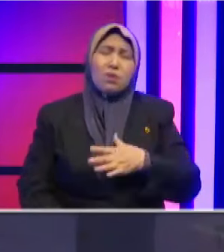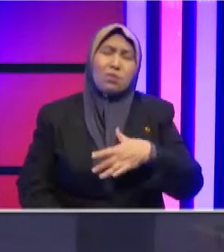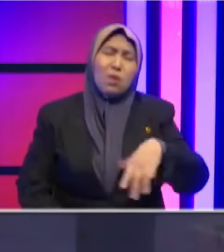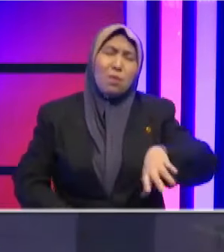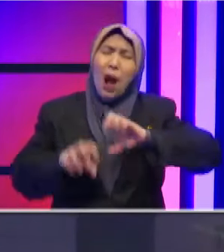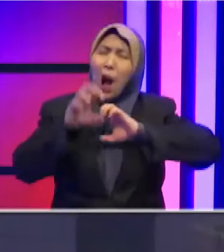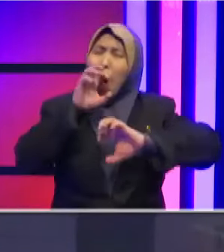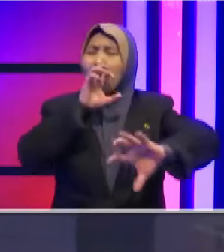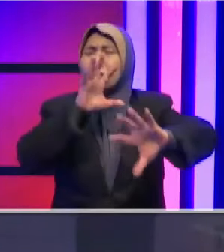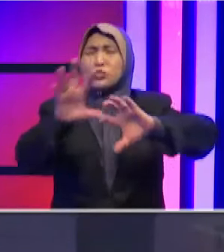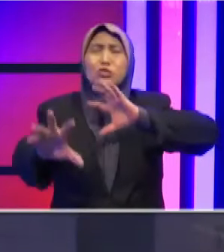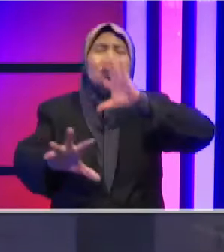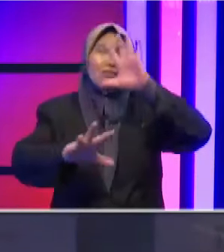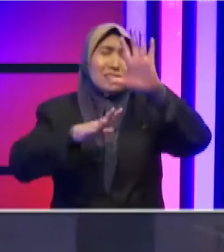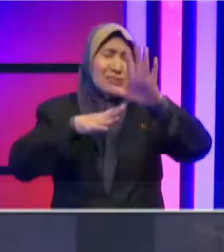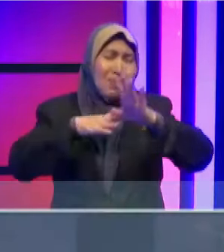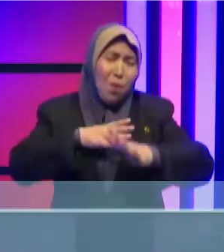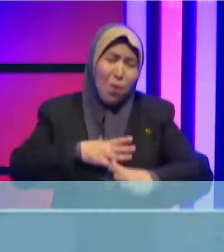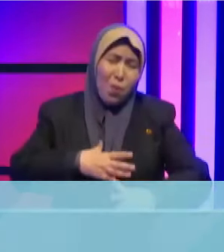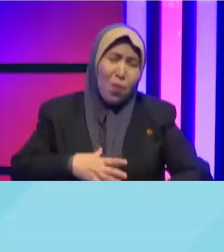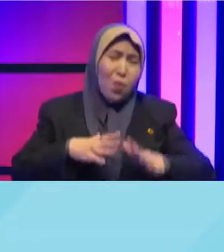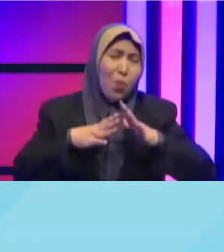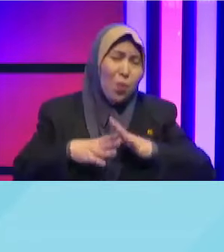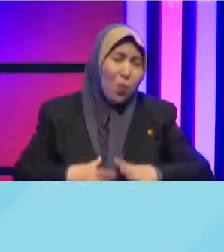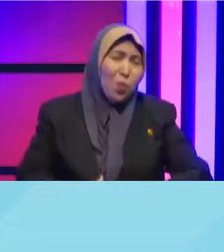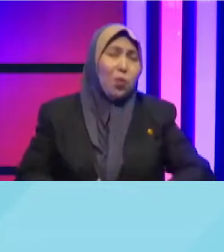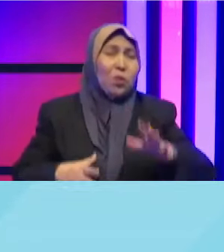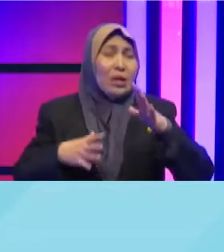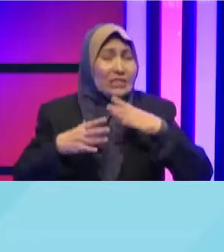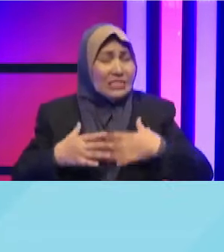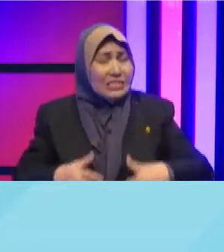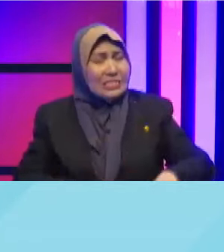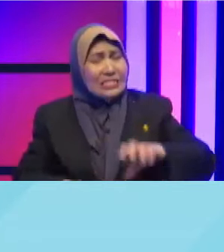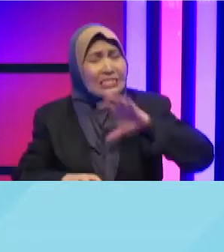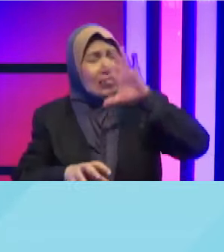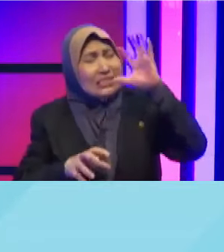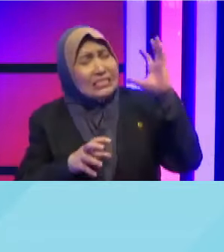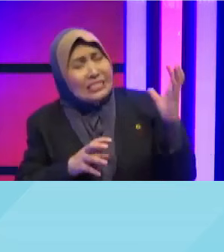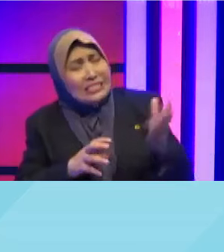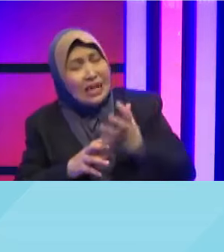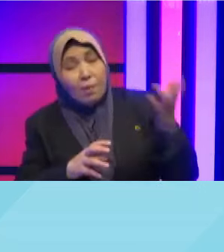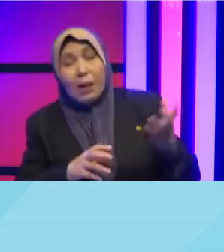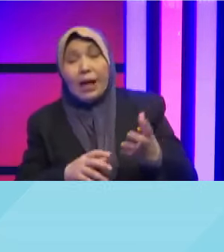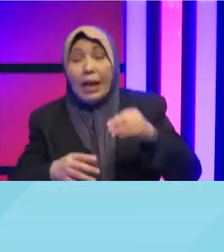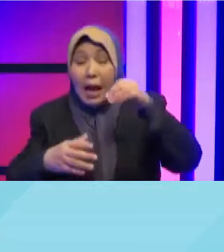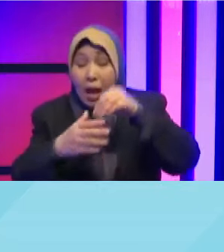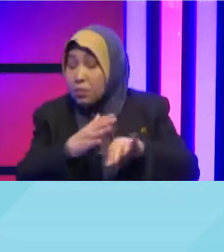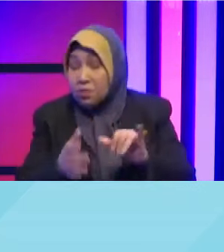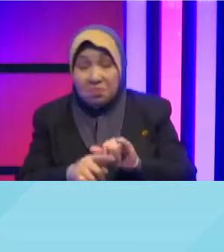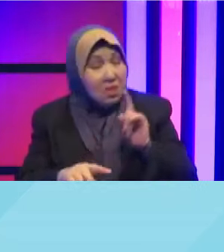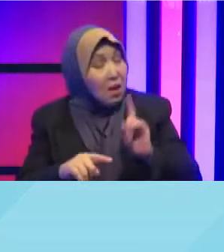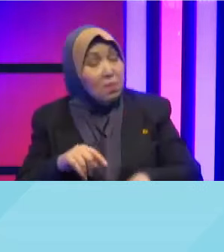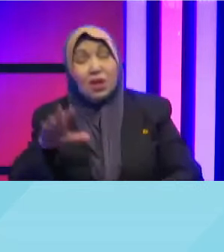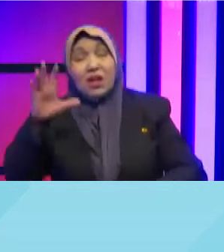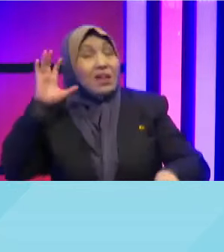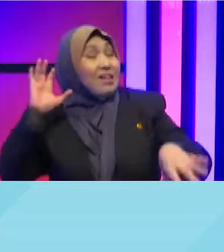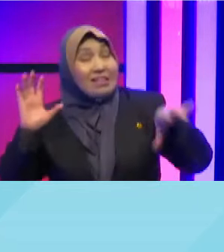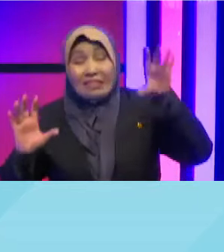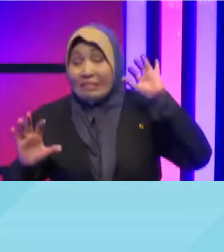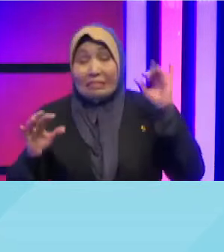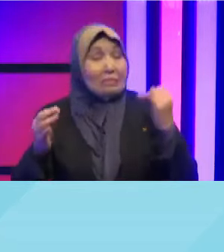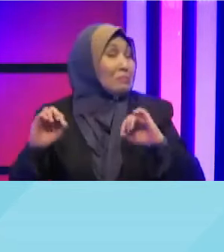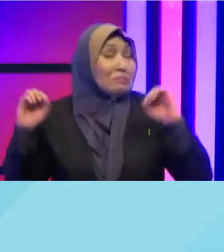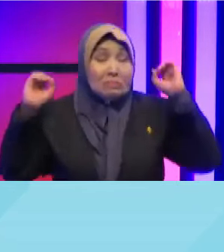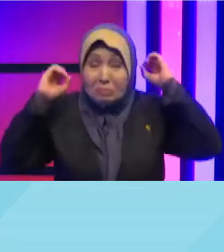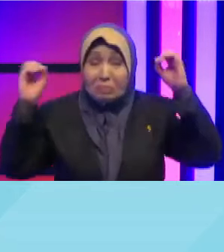dan menjerit di dalamnya di dalam neraka dan mereka didalamnya tidak dapat mendengar artinya yang digambarkan